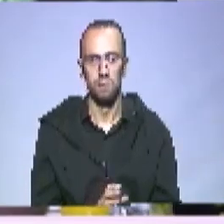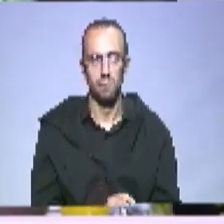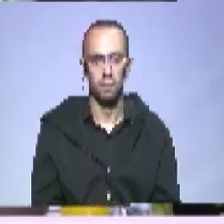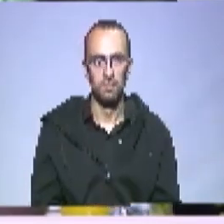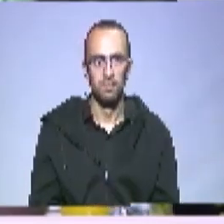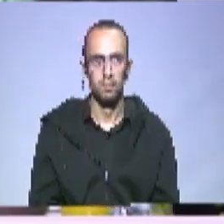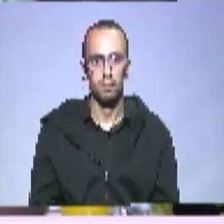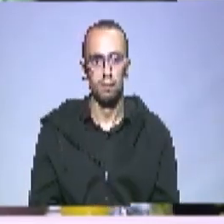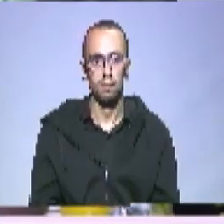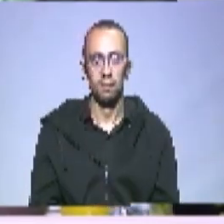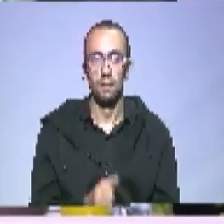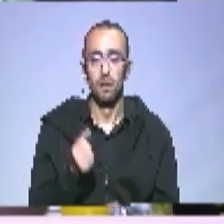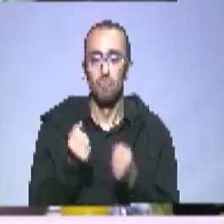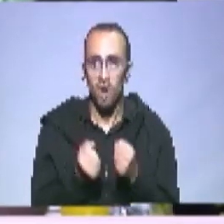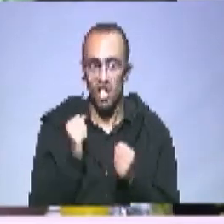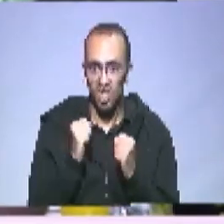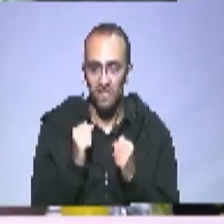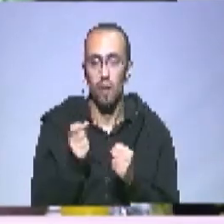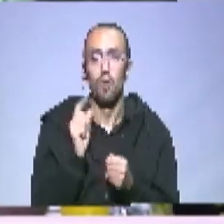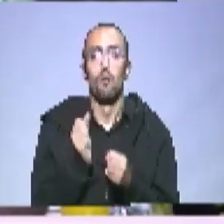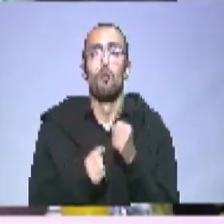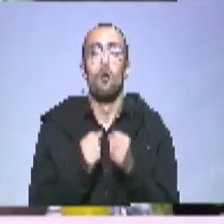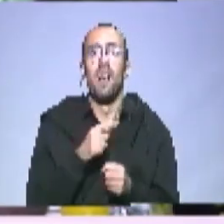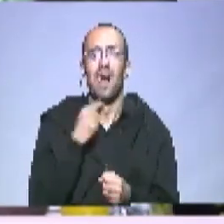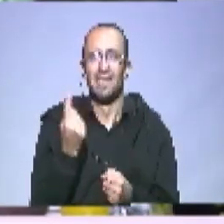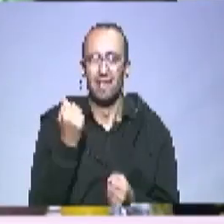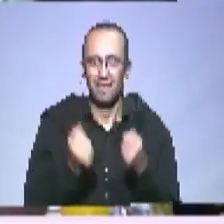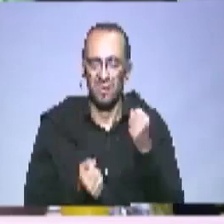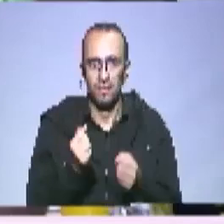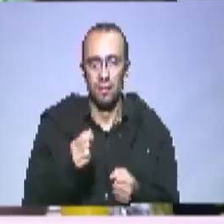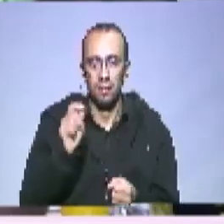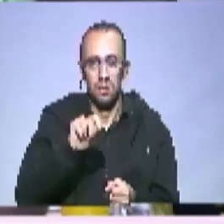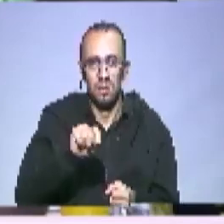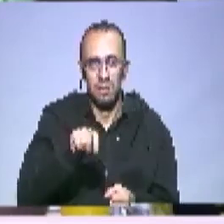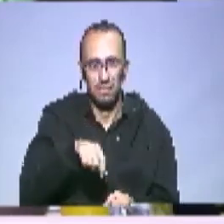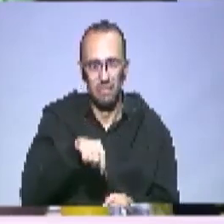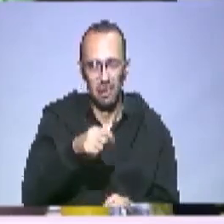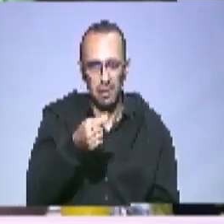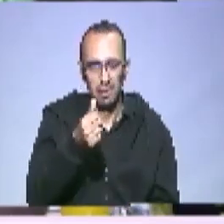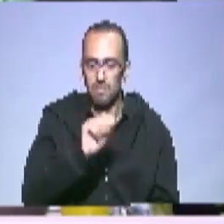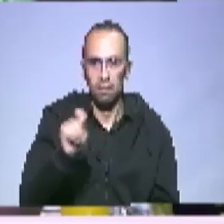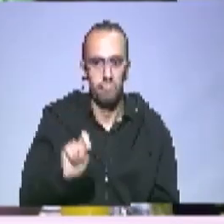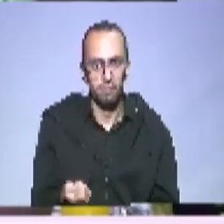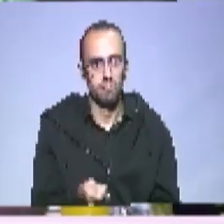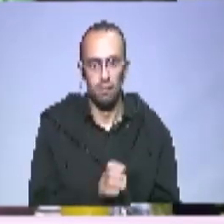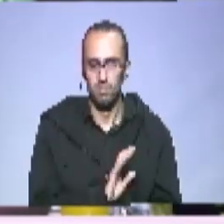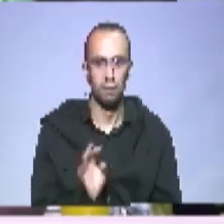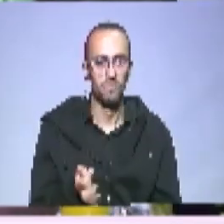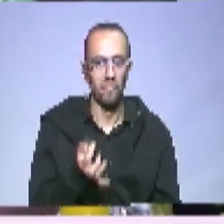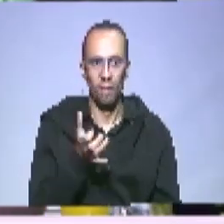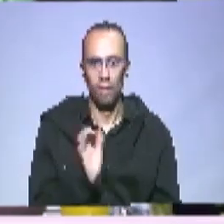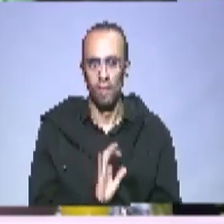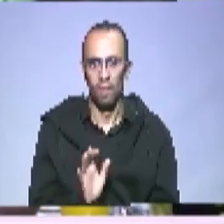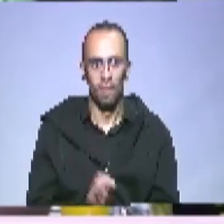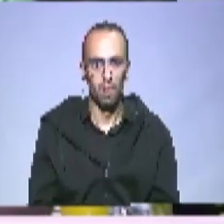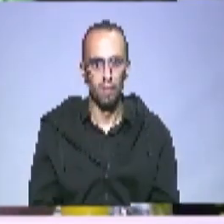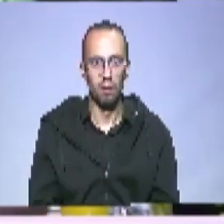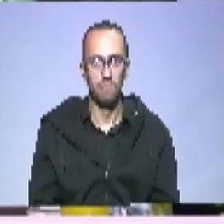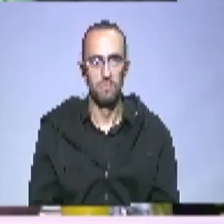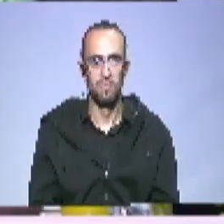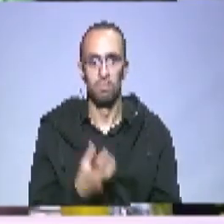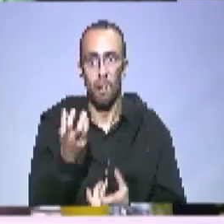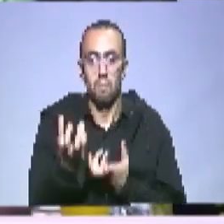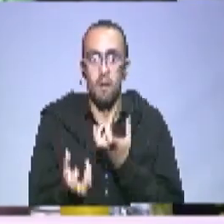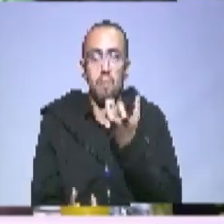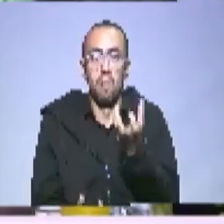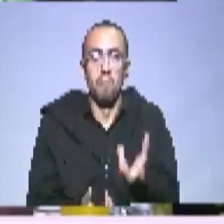طيب. بصي بقى الملوخية الناشفة والملوخية الخضراء مجرد ما تسقطيها في الحلة في النار. حلو كده؟ مش